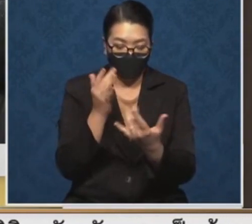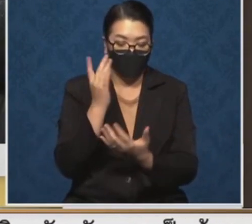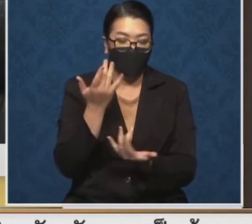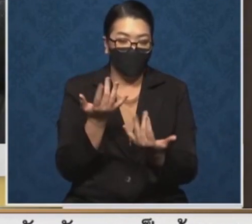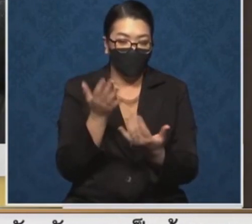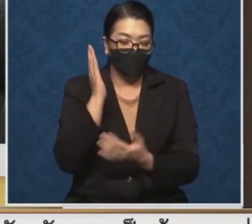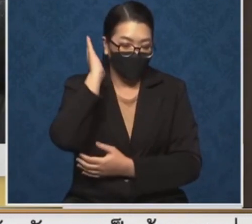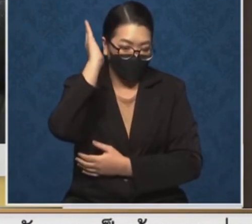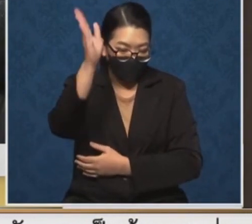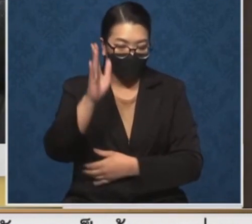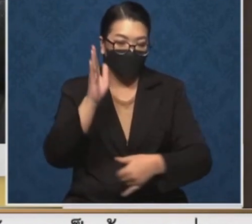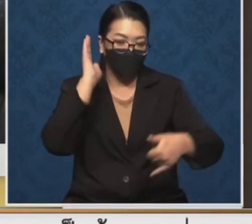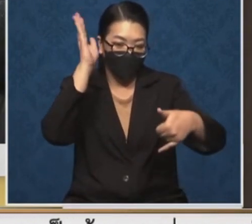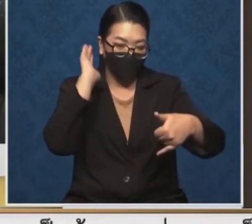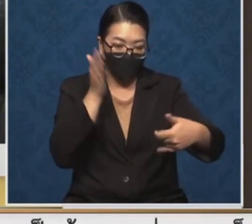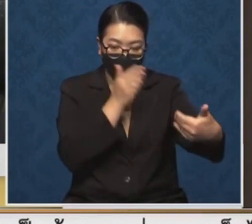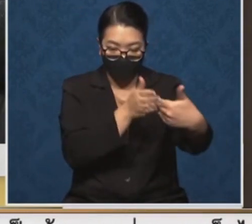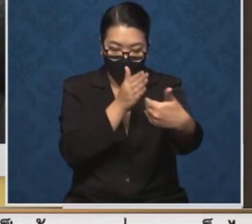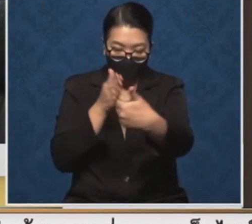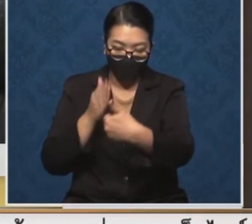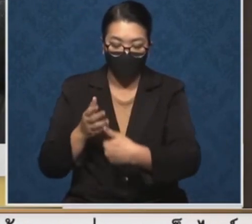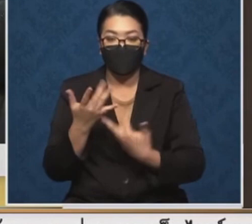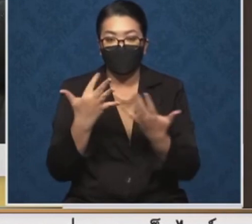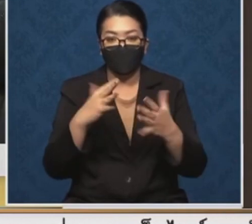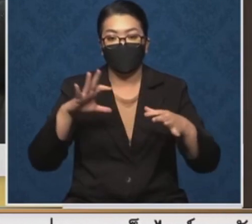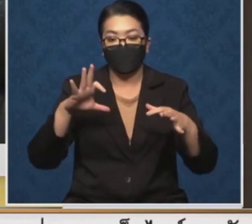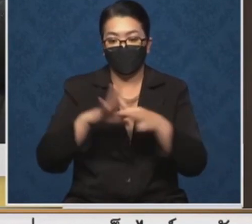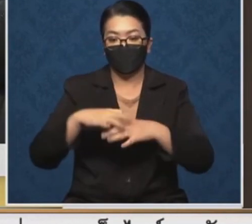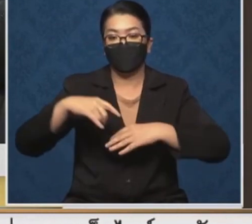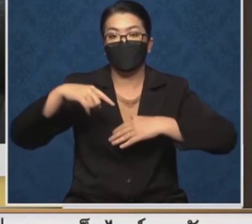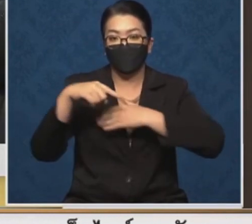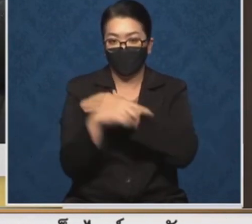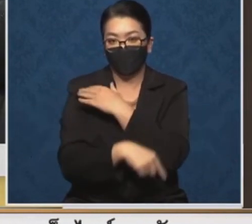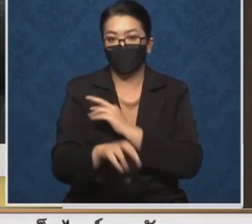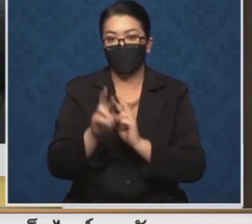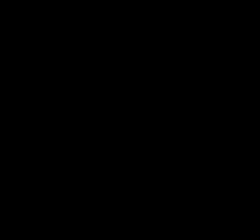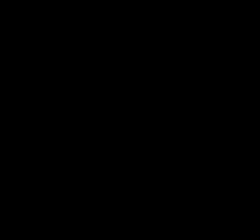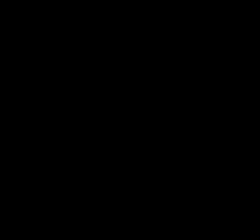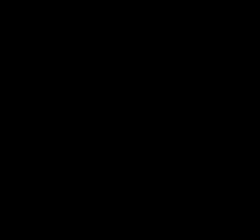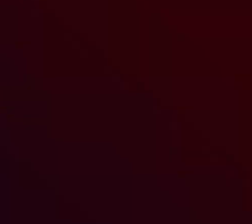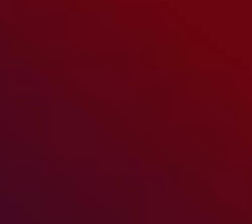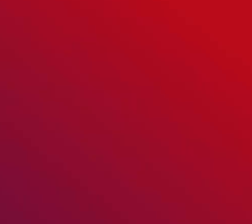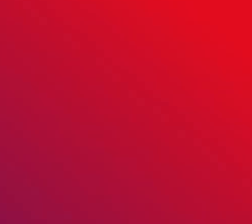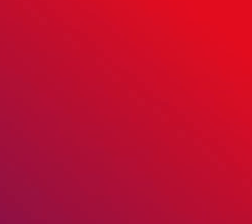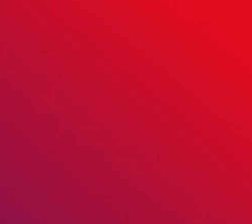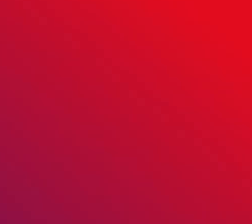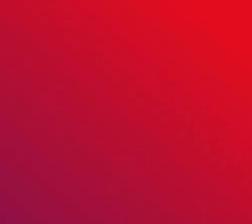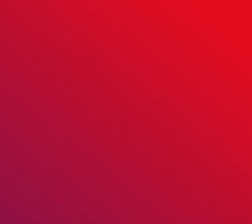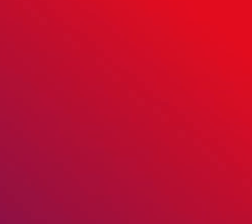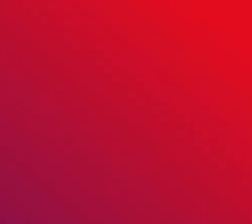การไม่ไว้วางใจคดีทุจริตขอบคุณครับท่านประธานครับอ่า